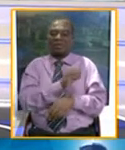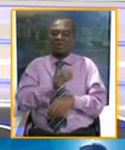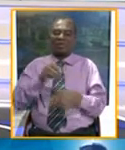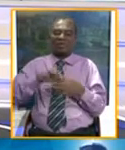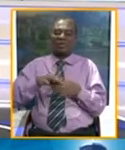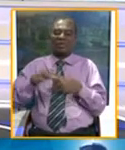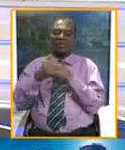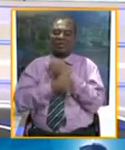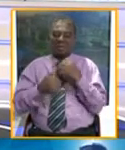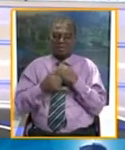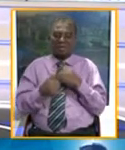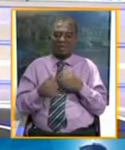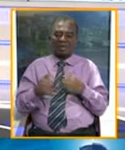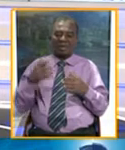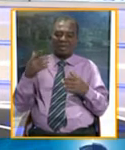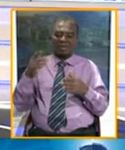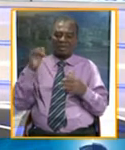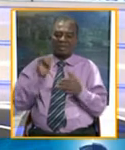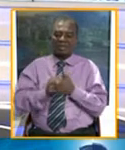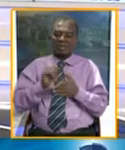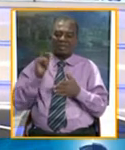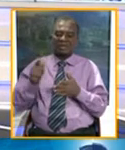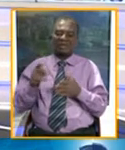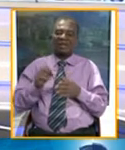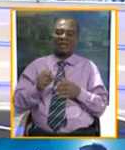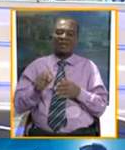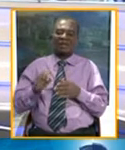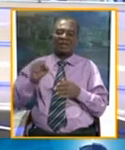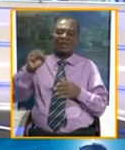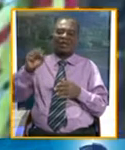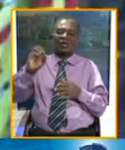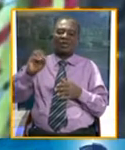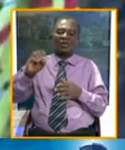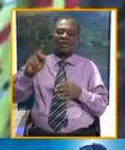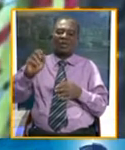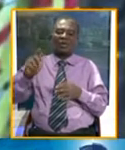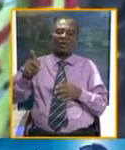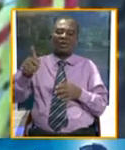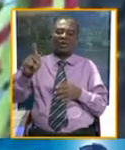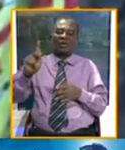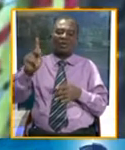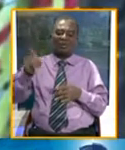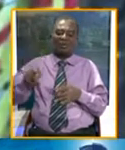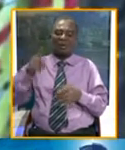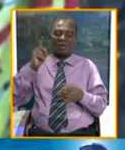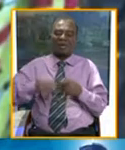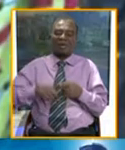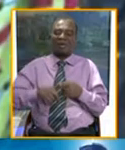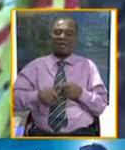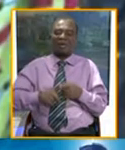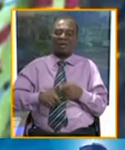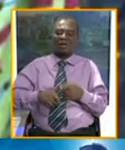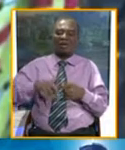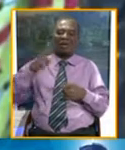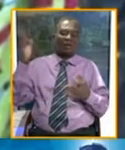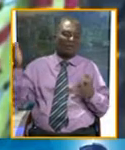chef. Go Doaï, fonctionnaire retraité, a été intronisé récemment par une délégation de la Chambre nationale